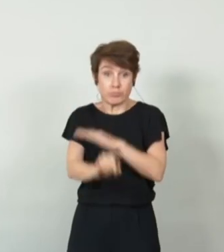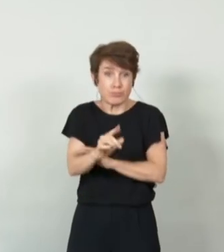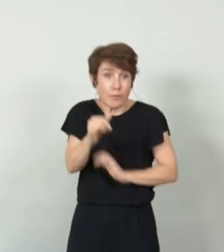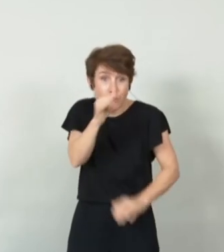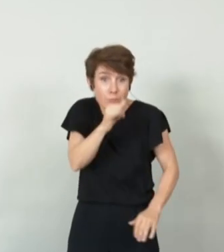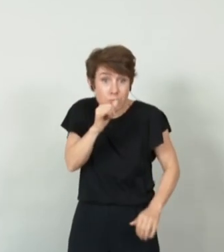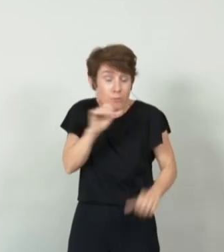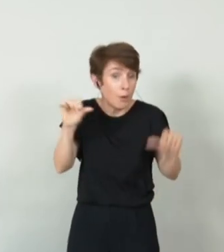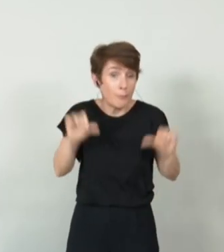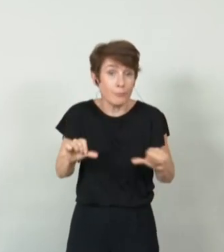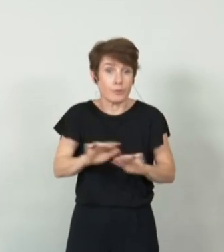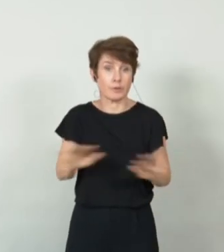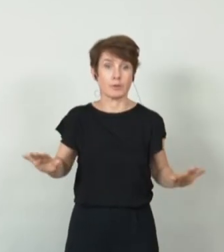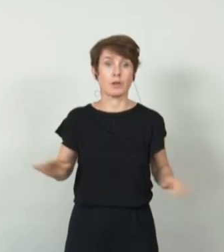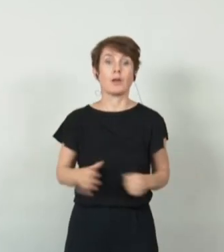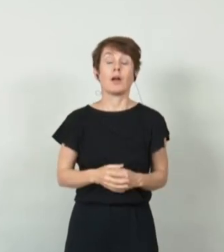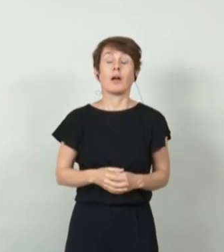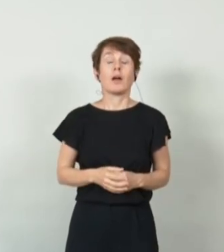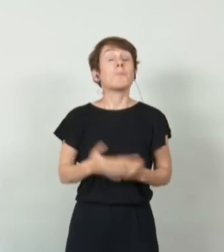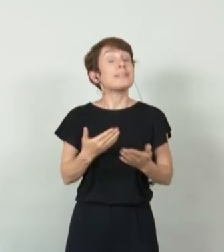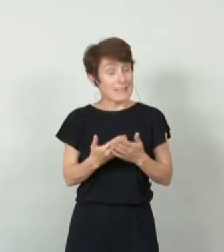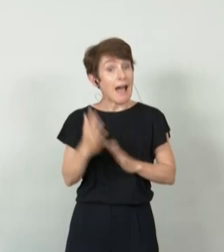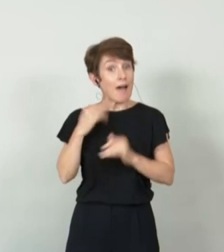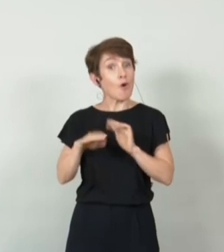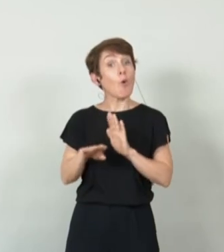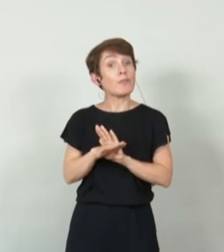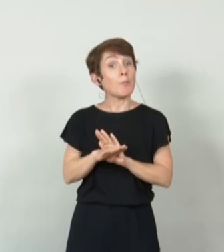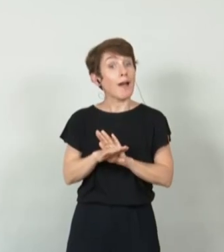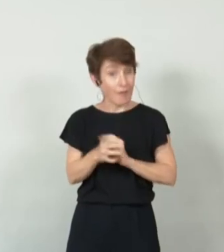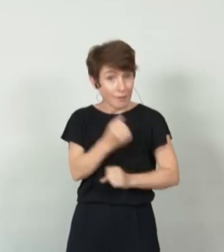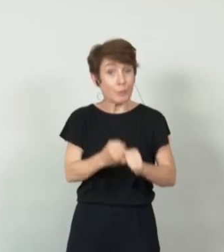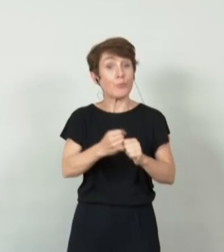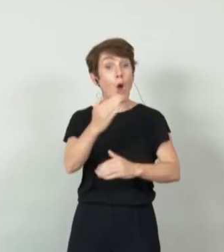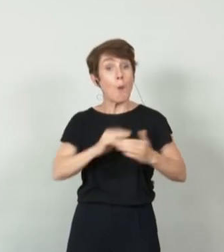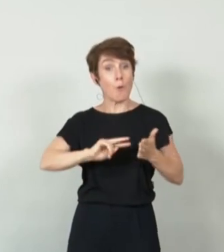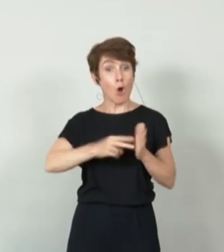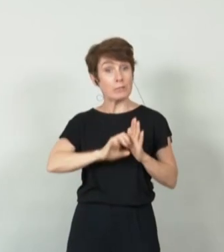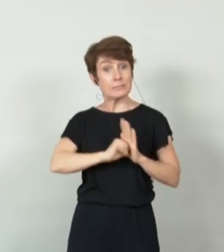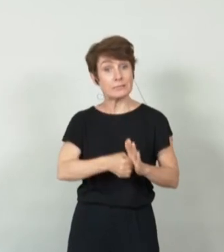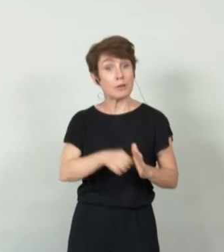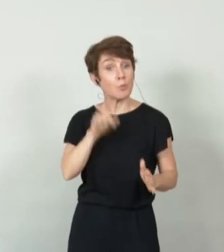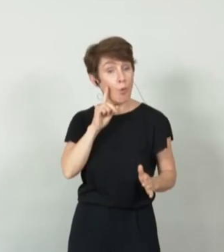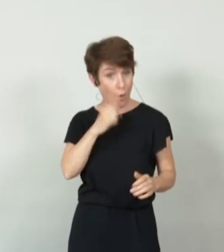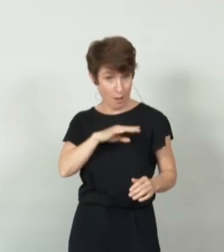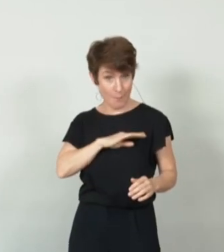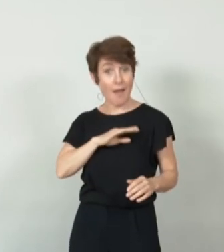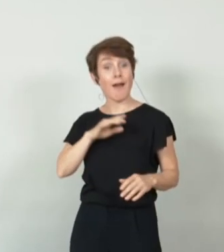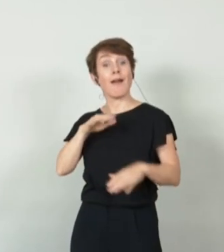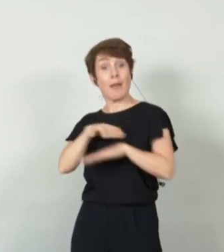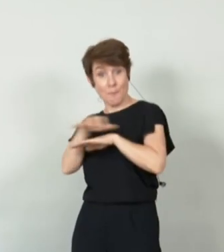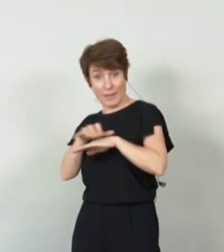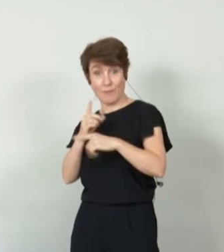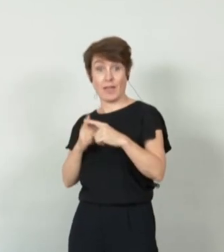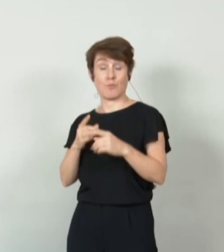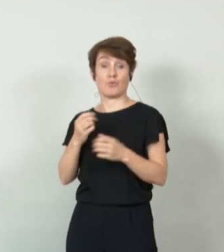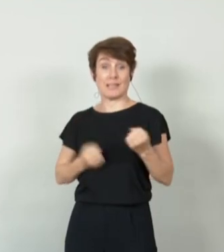mais donc l'origine de cela c'est quand même une lettre du préfet du directeur de service fiscaux qui allait mettre